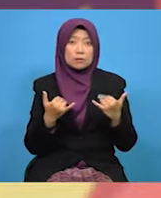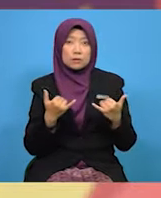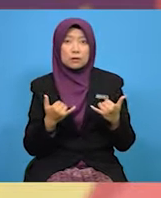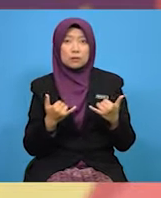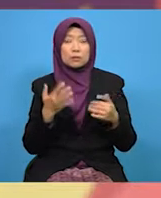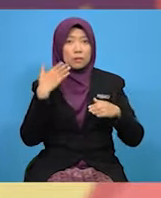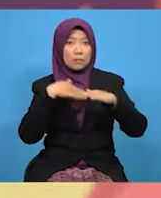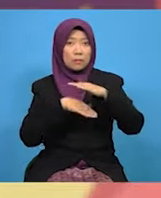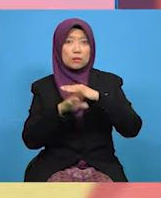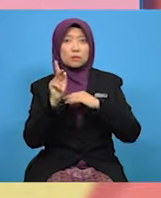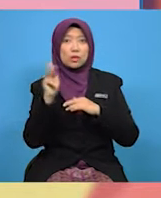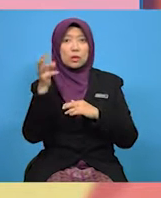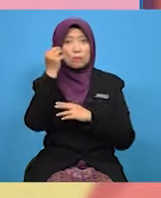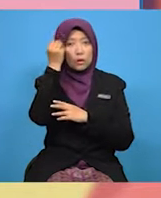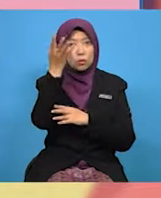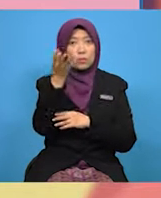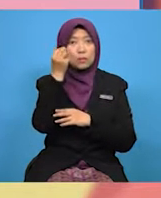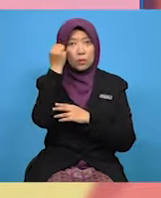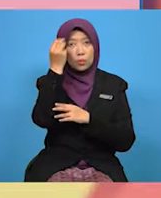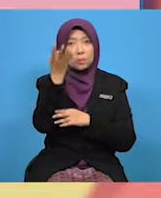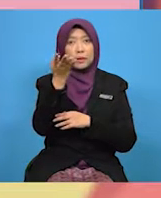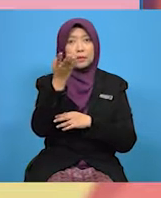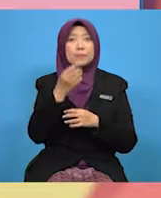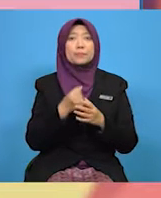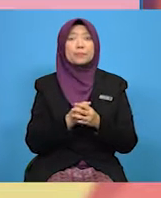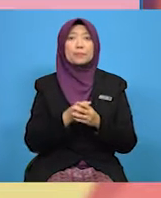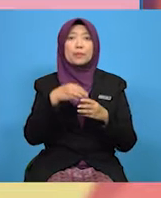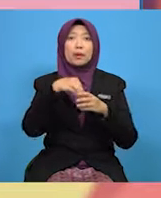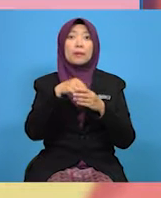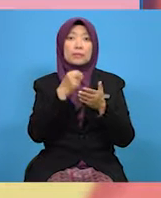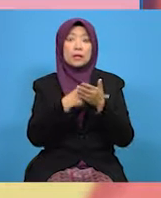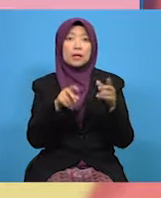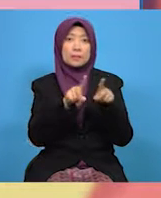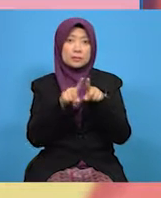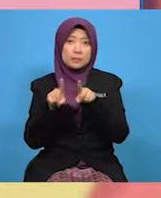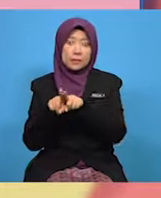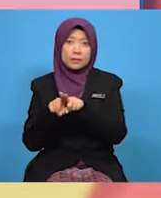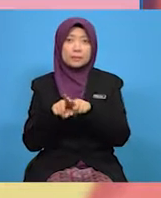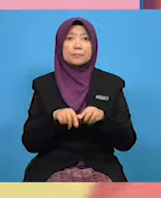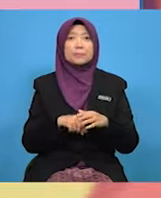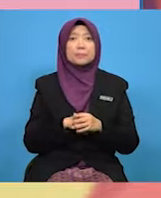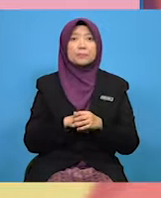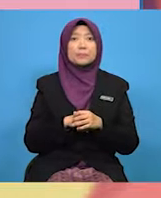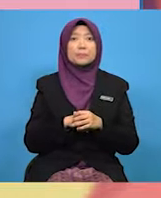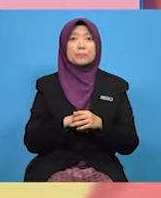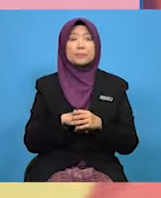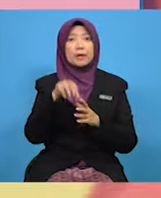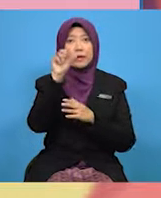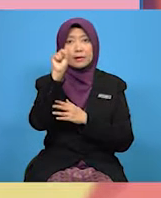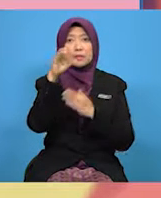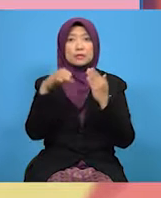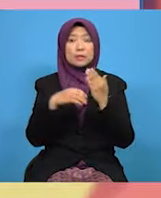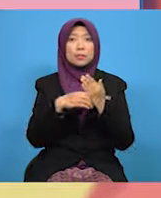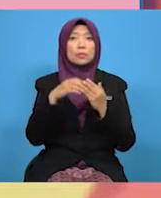akan masukkan pakmai maklumat berikut ke dalam nilai persamaan yaitu es